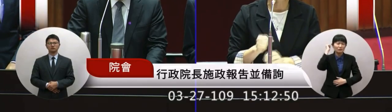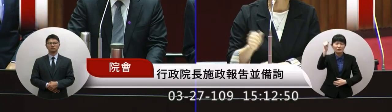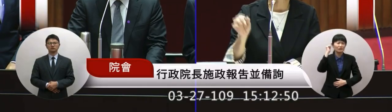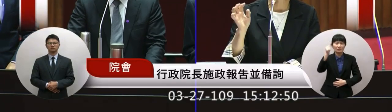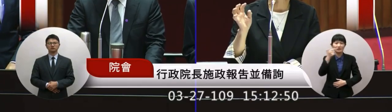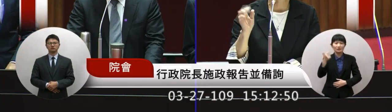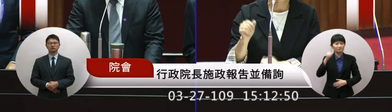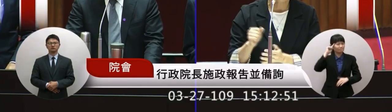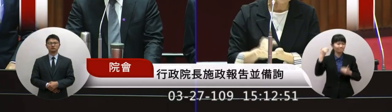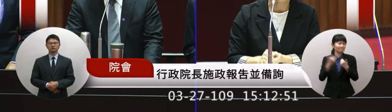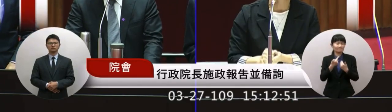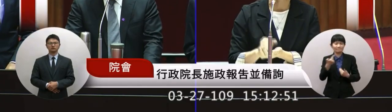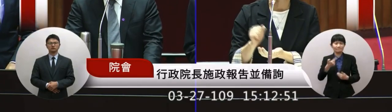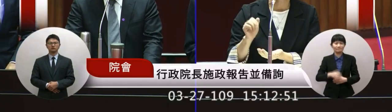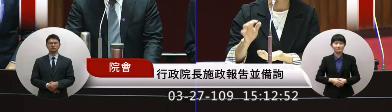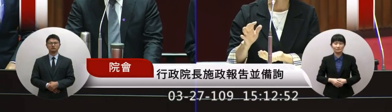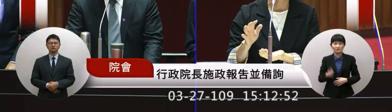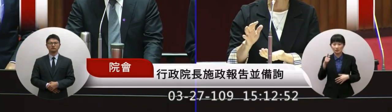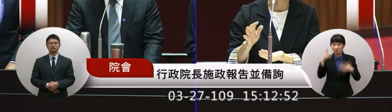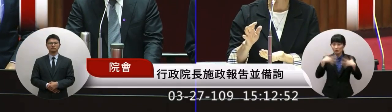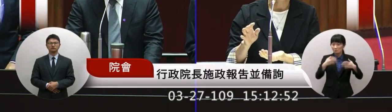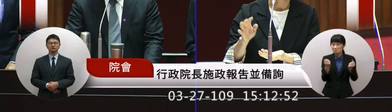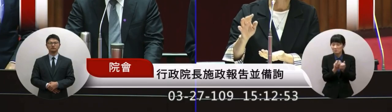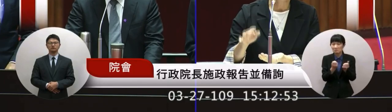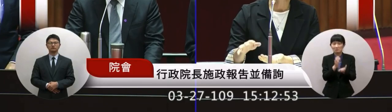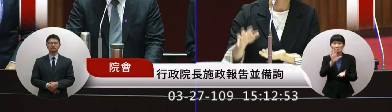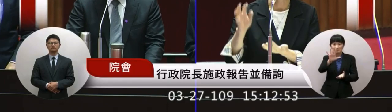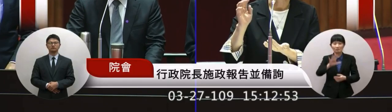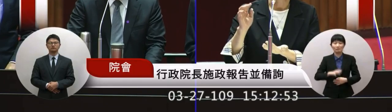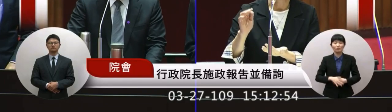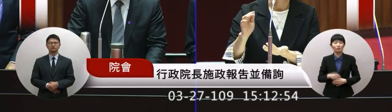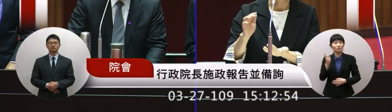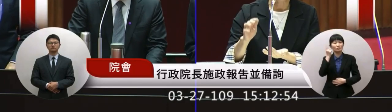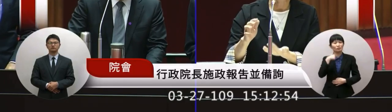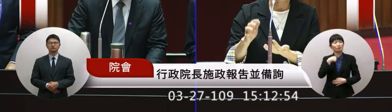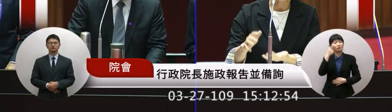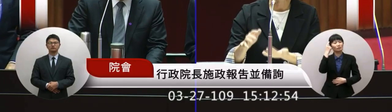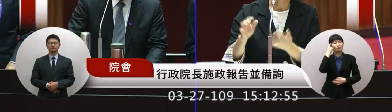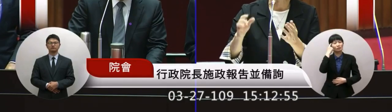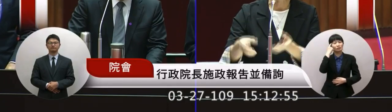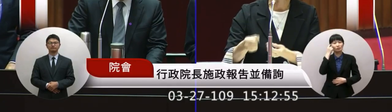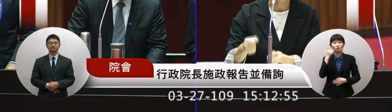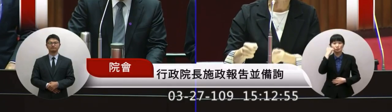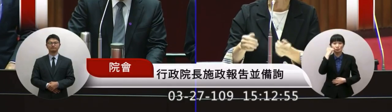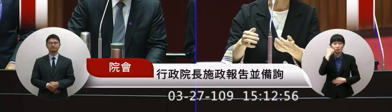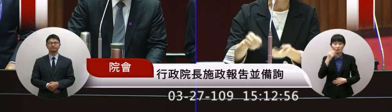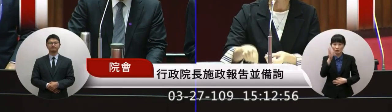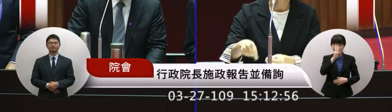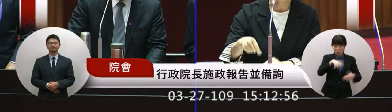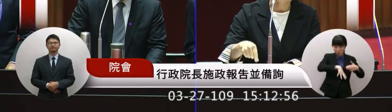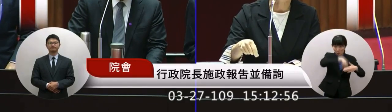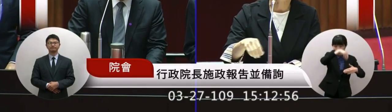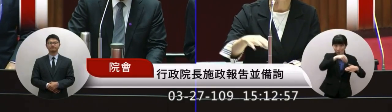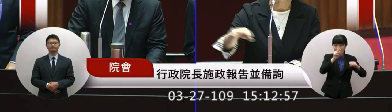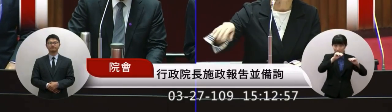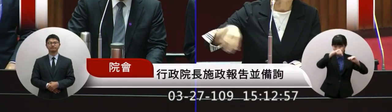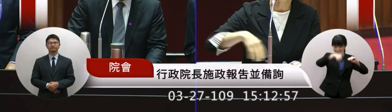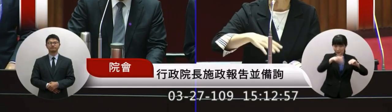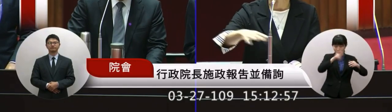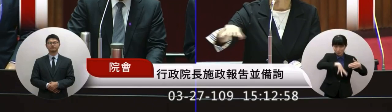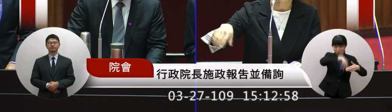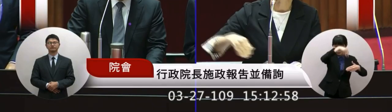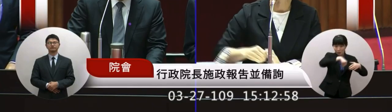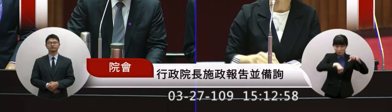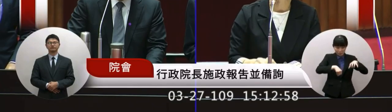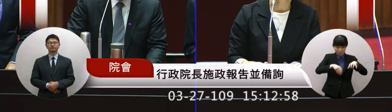这个希望就是这个问题，就是希望说，如果能够在这个取水口地下水取水口能够